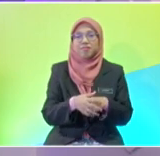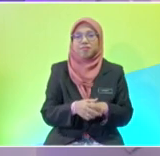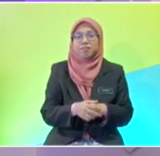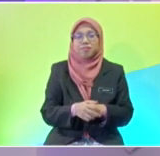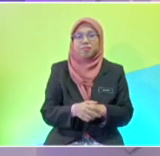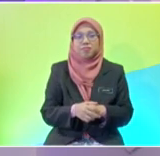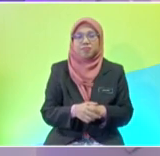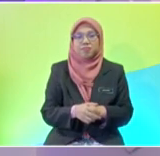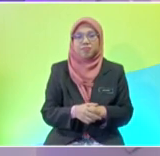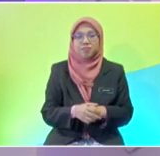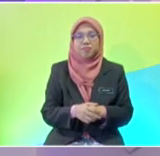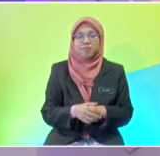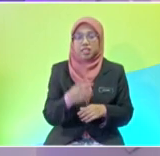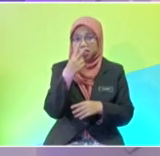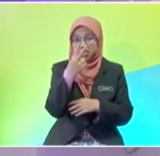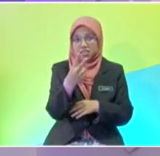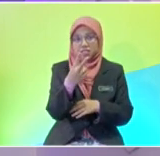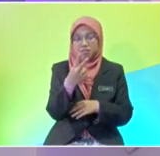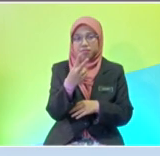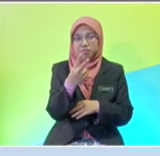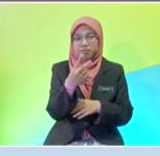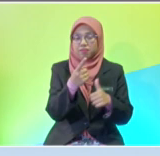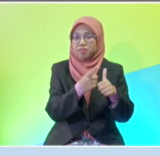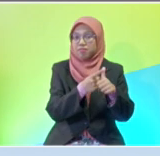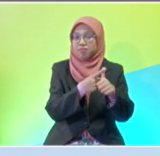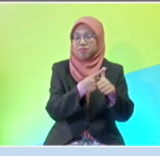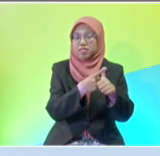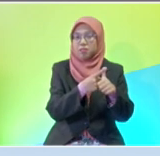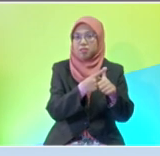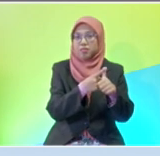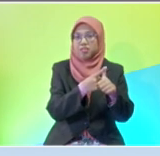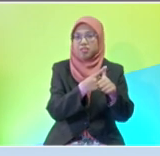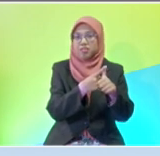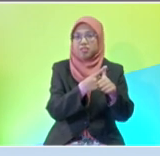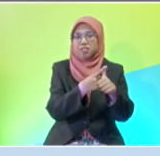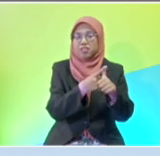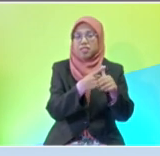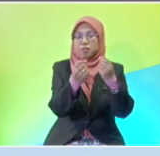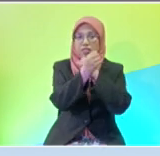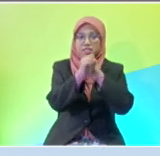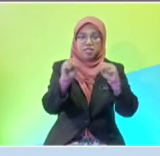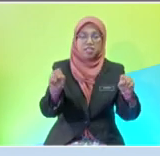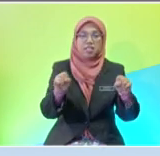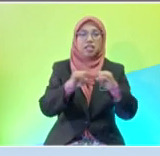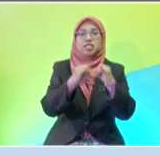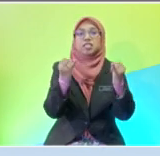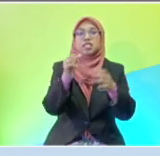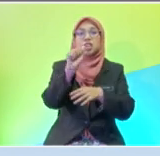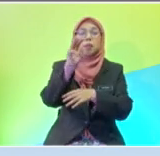Oke jadi kita lihat di situ yang pertama tubuh saya pertama ialah menyediakan channel